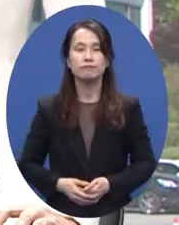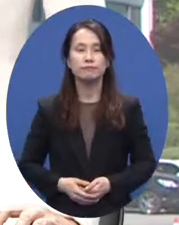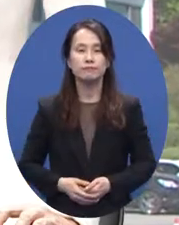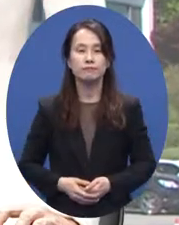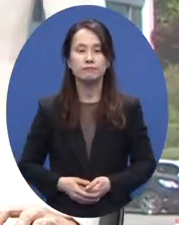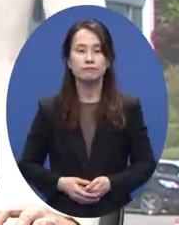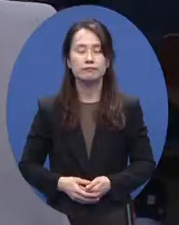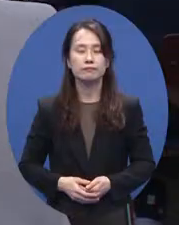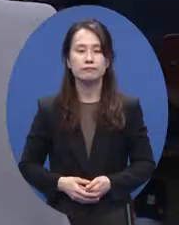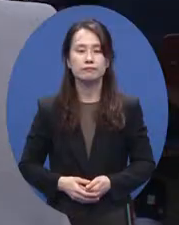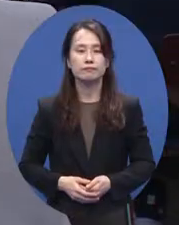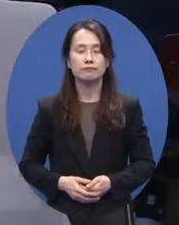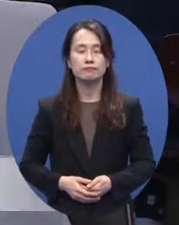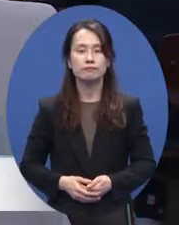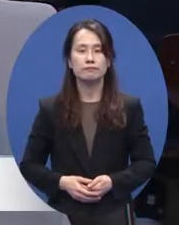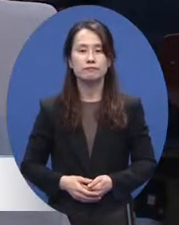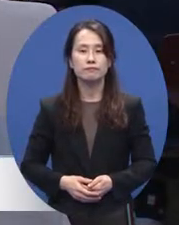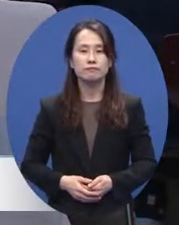보도합니다.